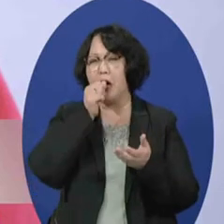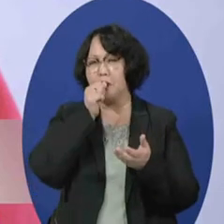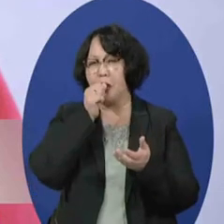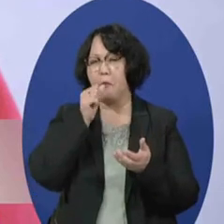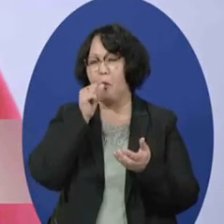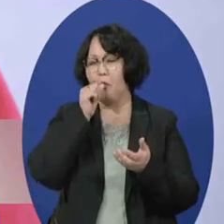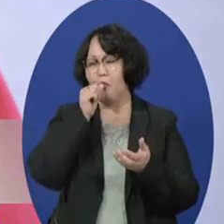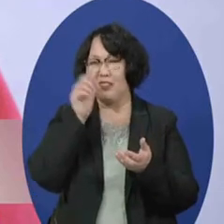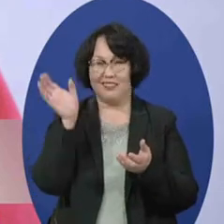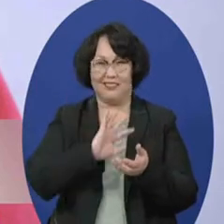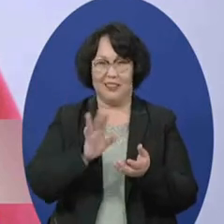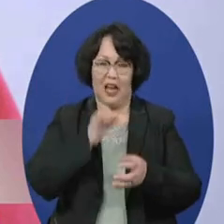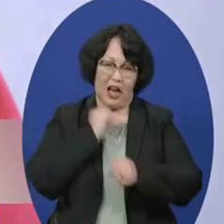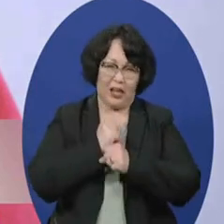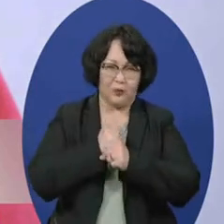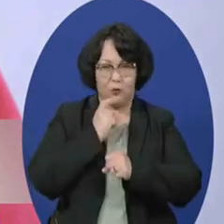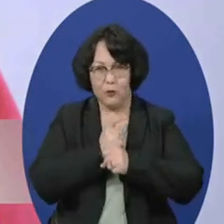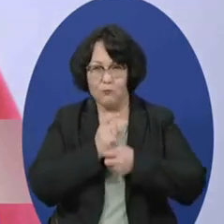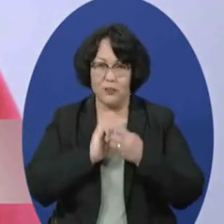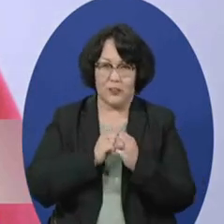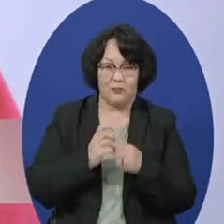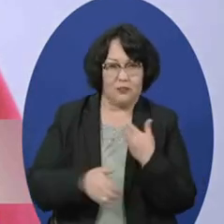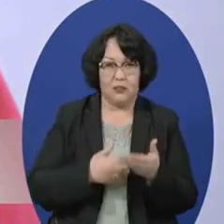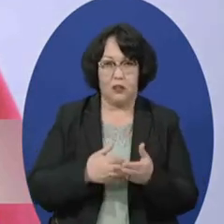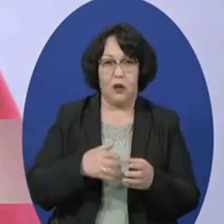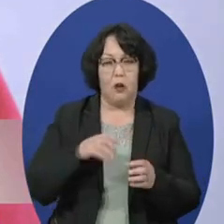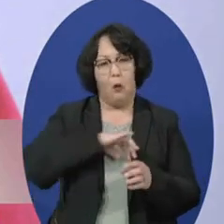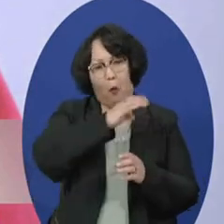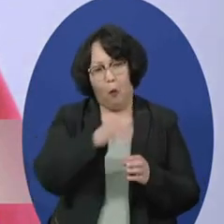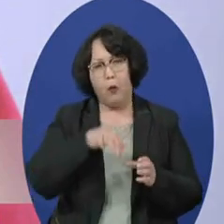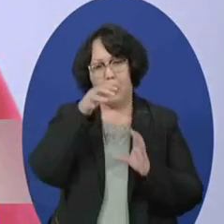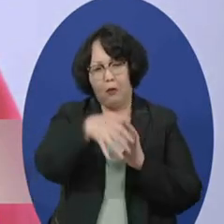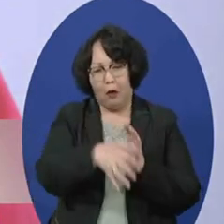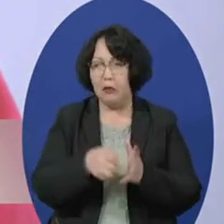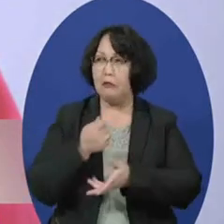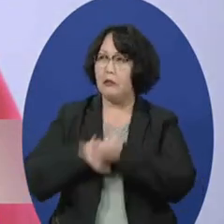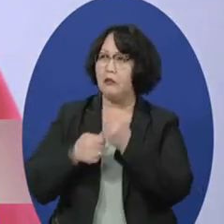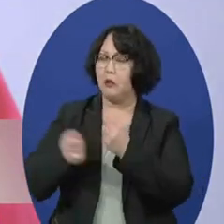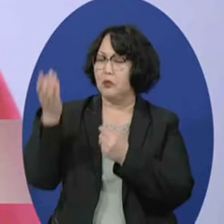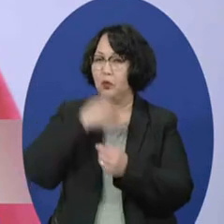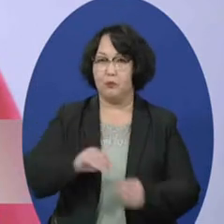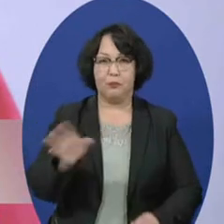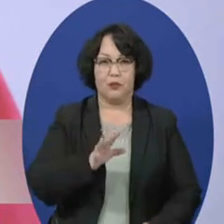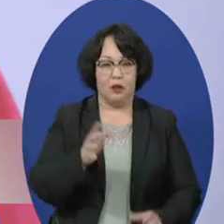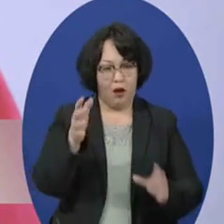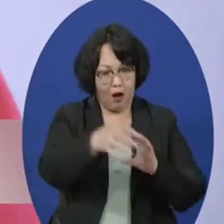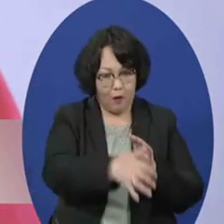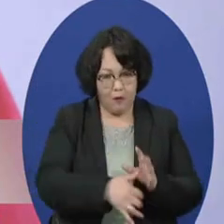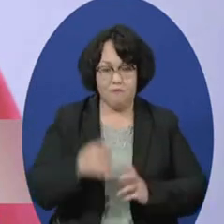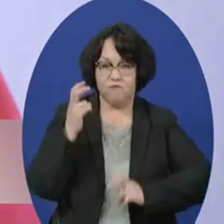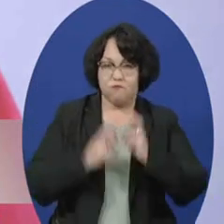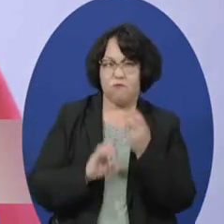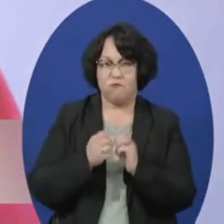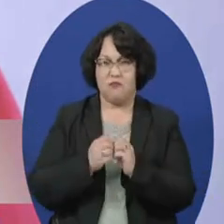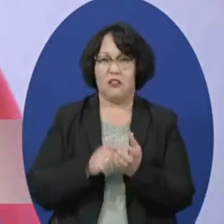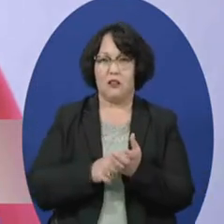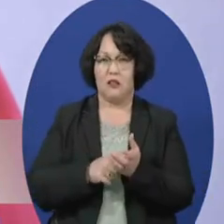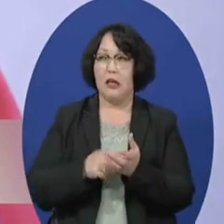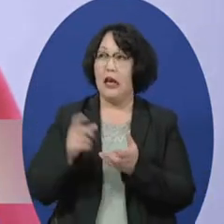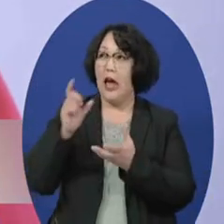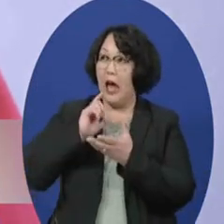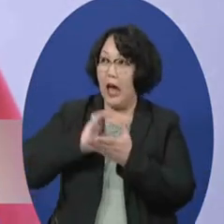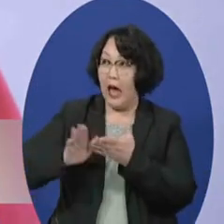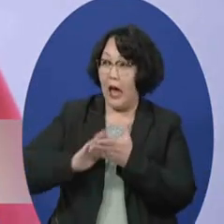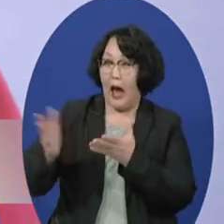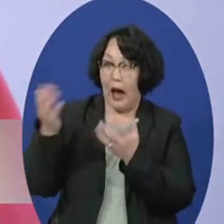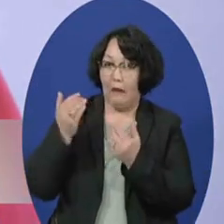ёстой. Олборлтын бодлогоос боловсруулалтын бодлого руу шилжих ёстой. Импортын бодлогоос экспортын бодлого руу шилжих ёстой. Энэ